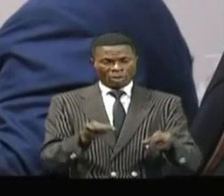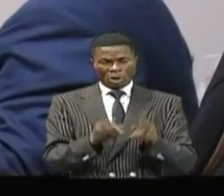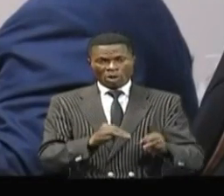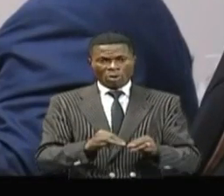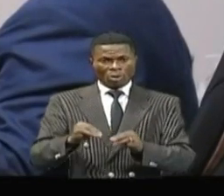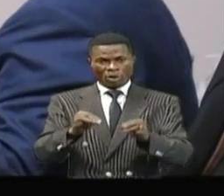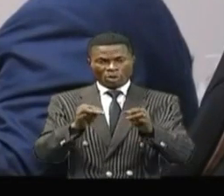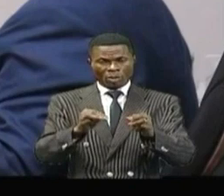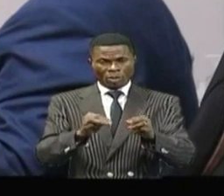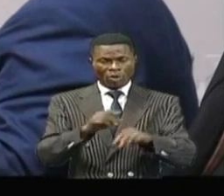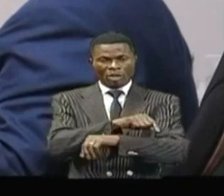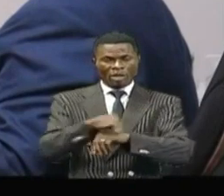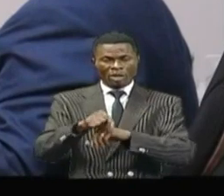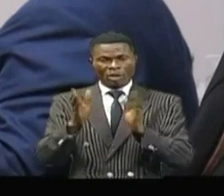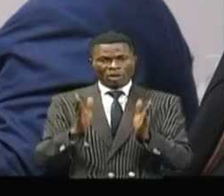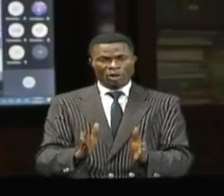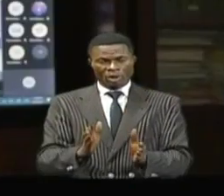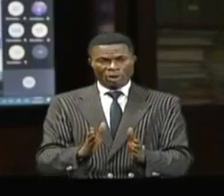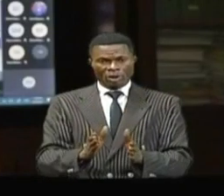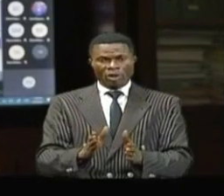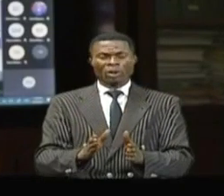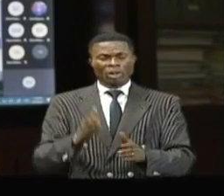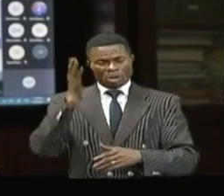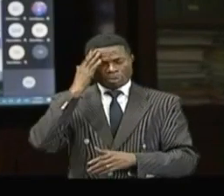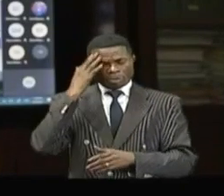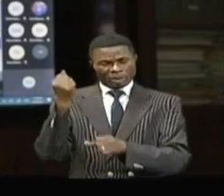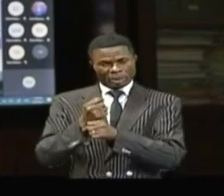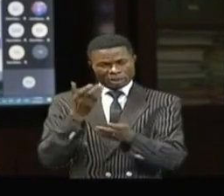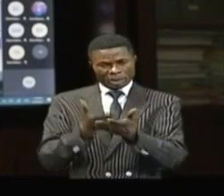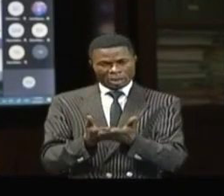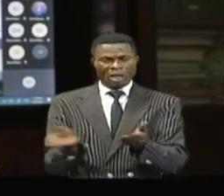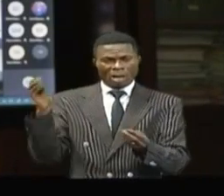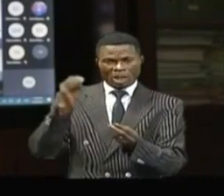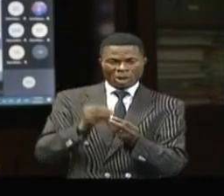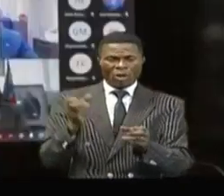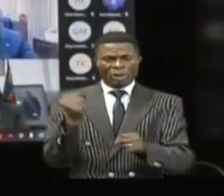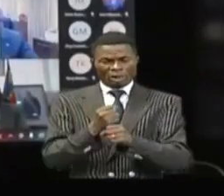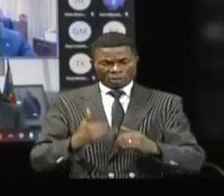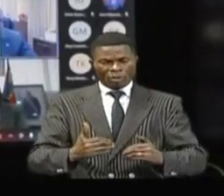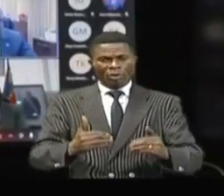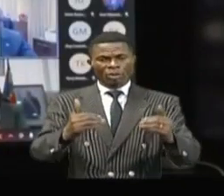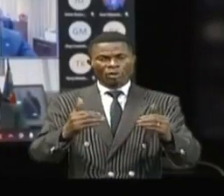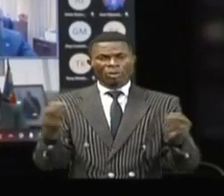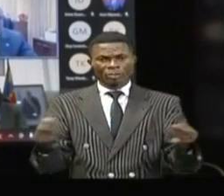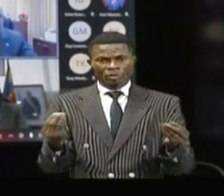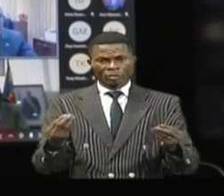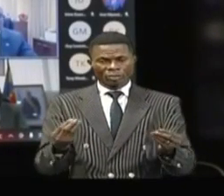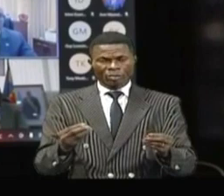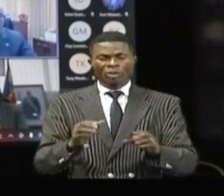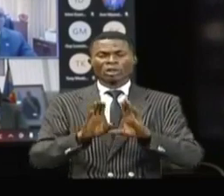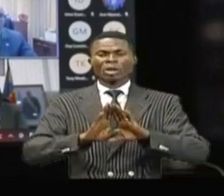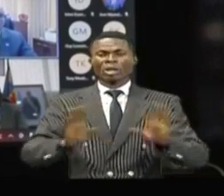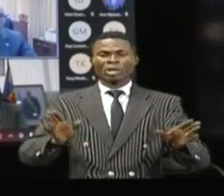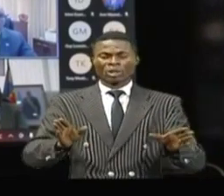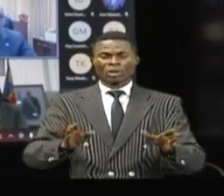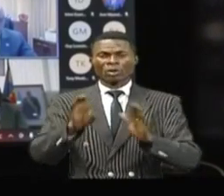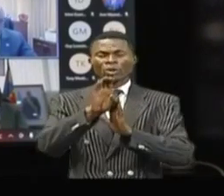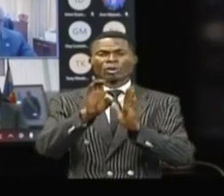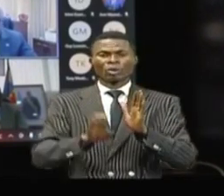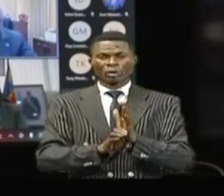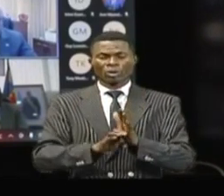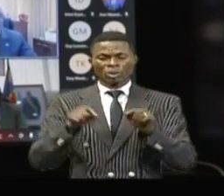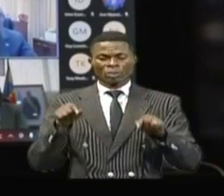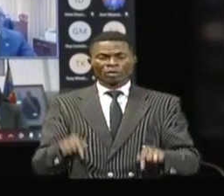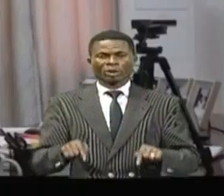mécanisme administratif qui pourra repenser leur mission et redynamiser leur fonctionnement afin de les adapter aux conditions du